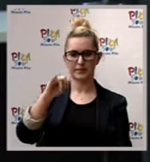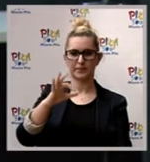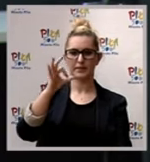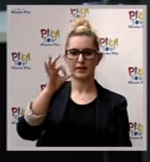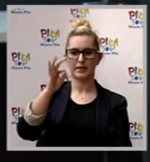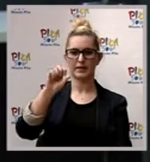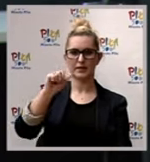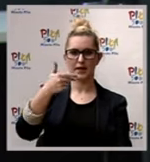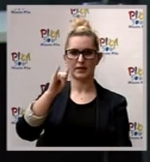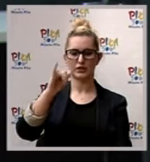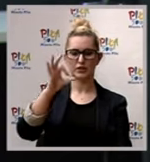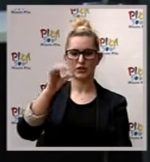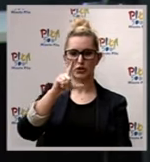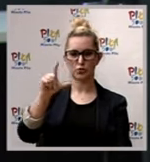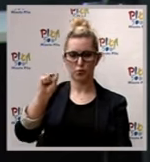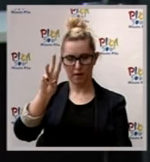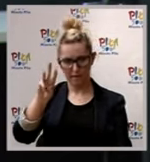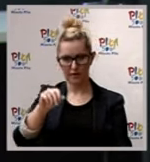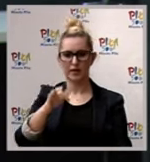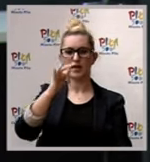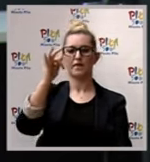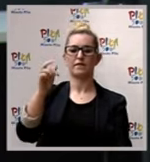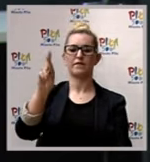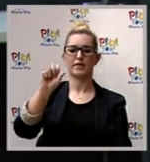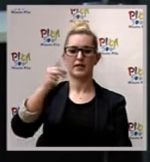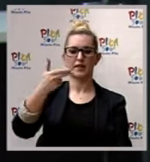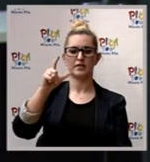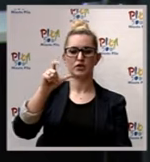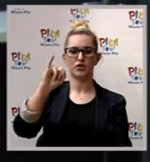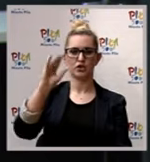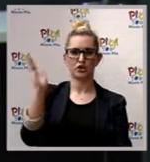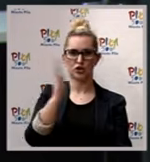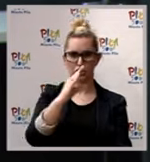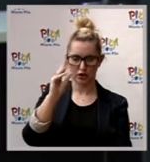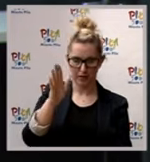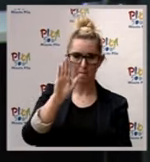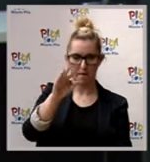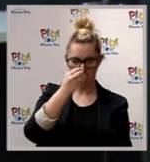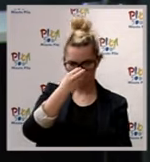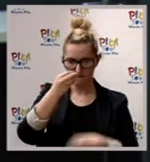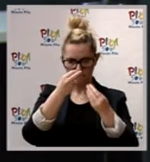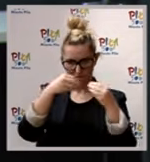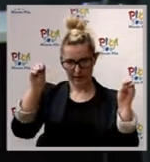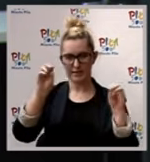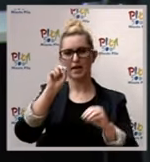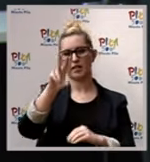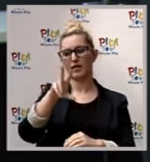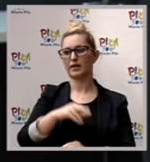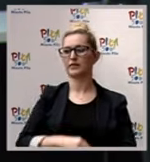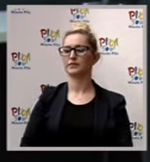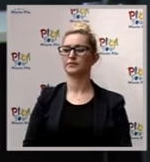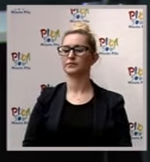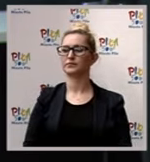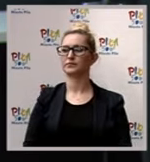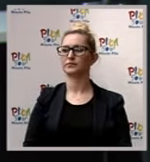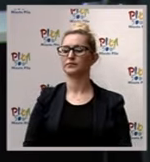że kandydat Stanisław Franciszek Biskupski uzyskał więcej głosów za wyborem niż przeciw